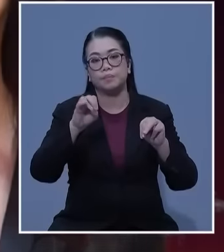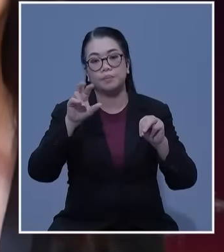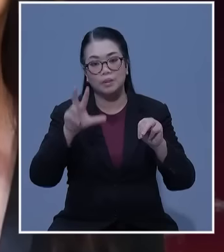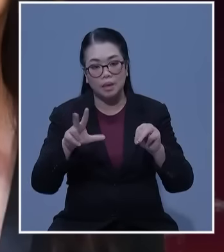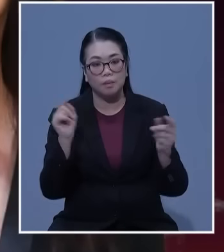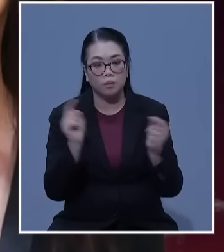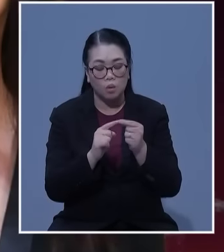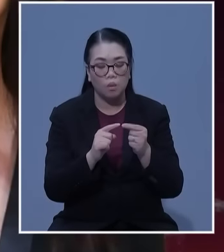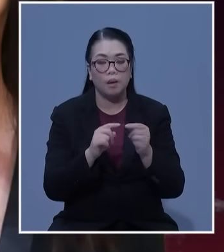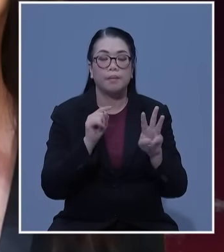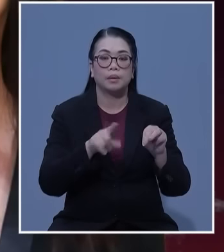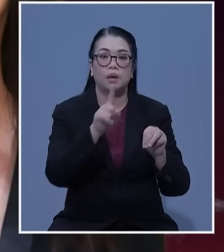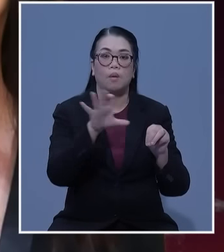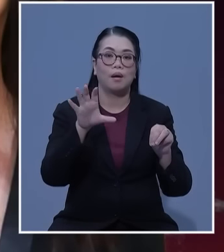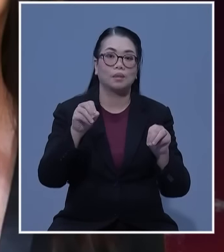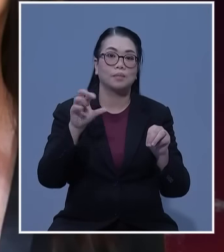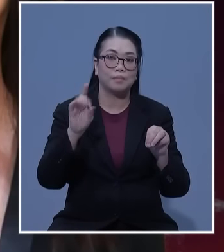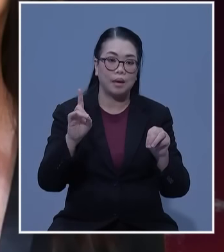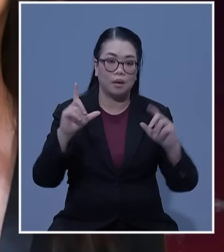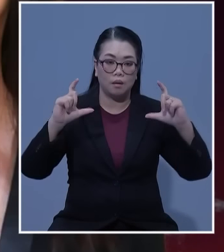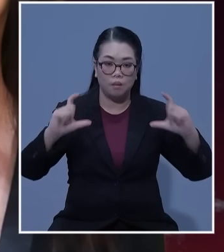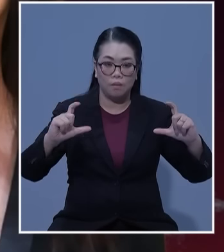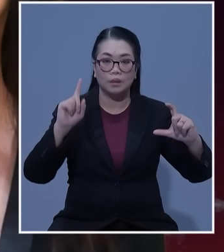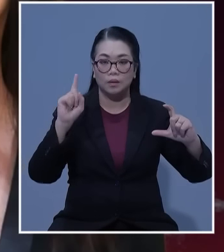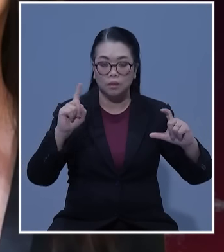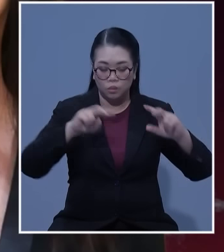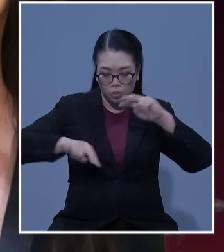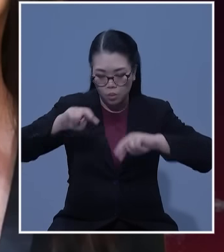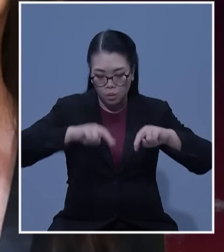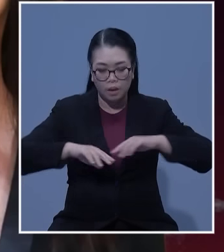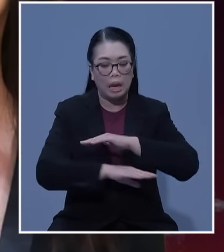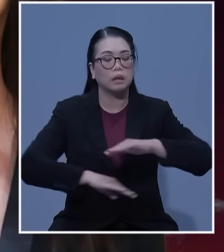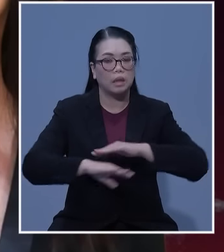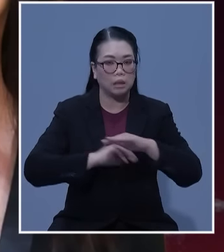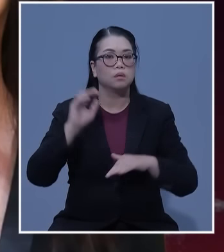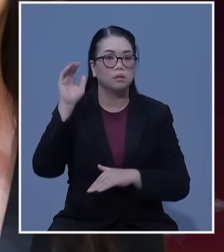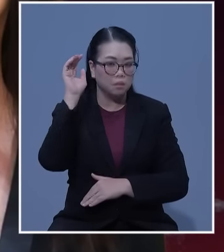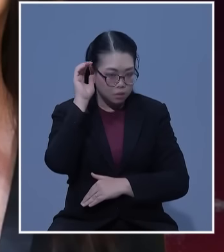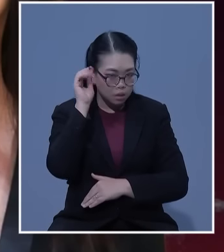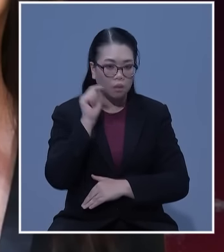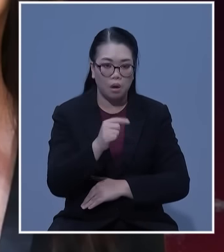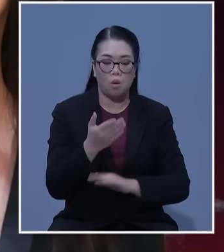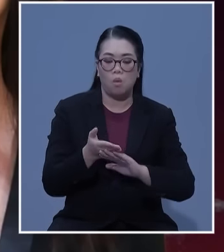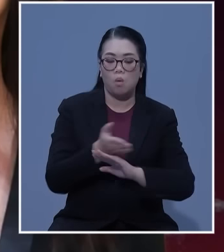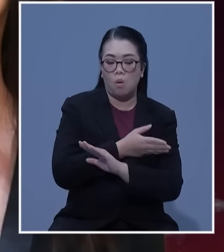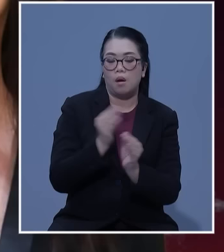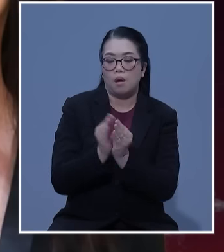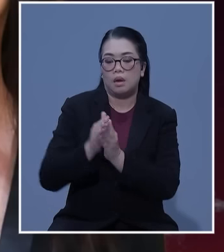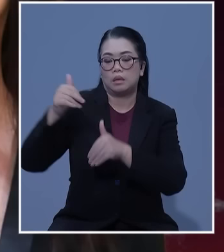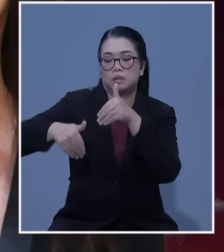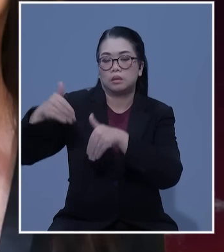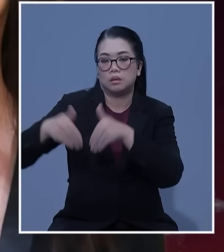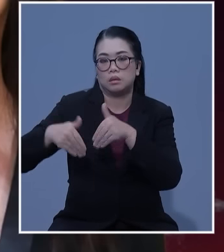ประกอบมาตรา 158วรรค 1หลังไต่สวนแล้วมีหลักฐานอันควรเชื่อได้ว่าก่อนการลงคะแนนเลือก